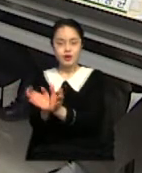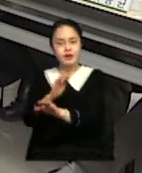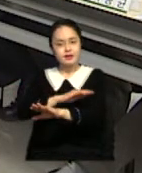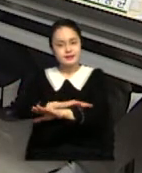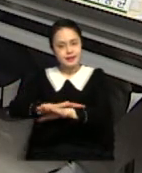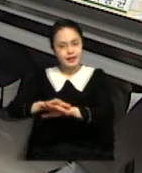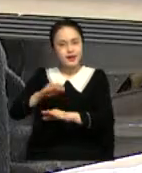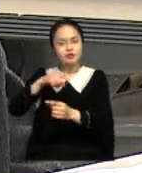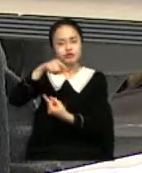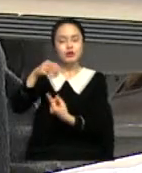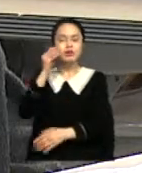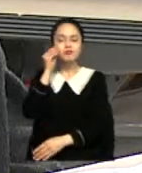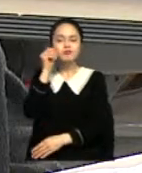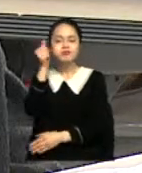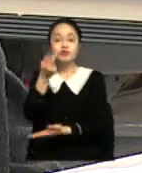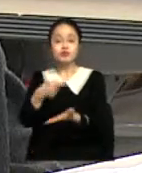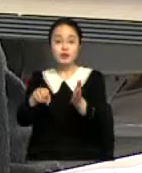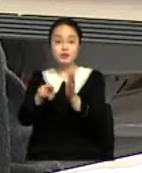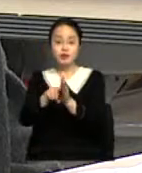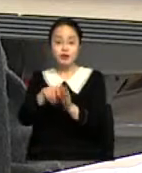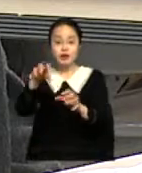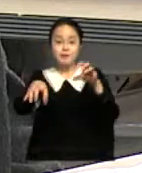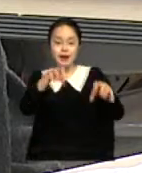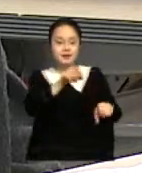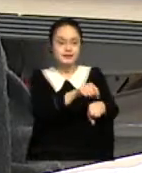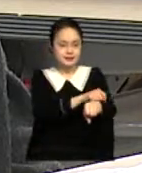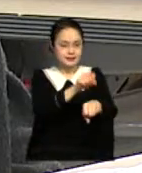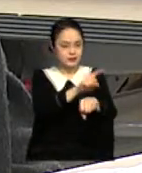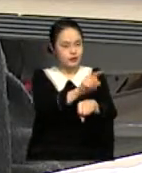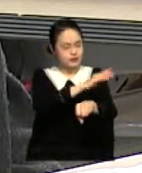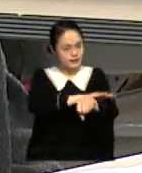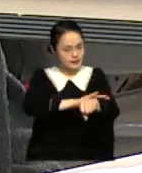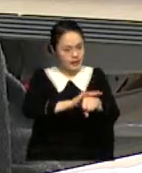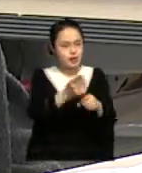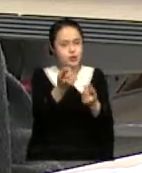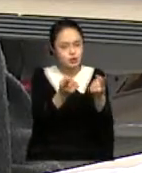정착하기 위해서는 마을마다 특성을 고려한 세부적인